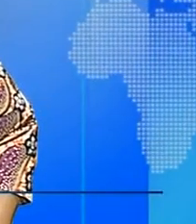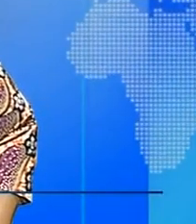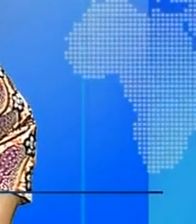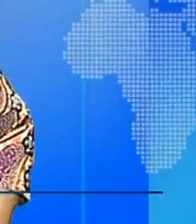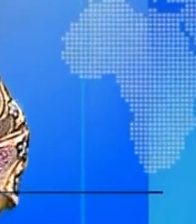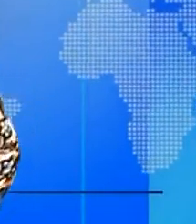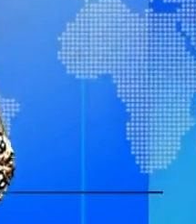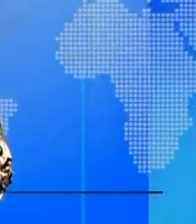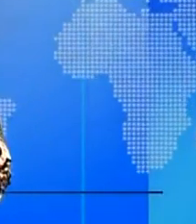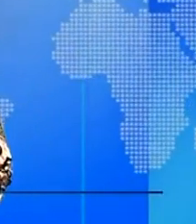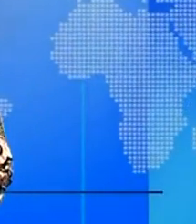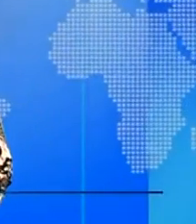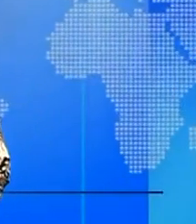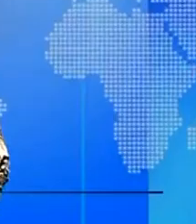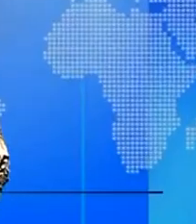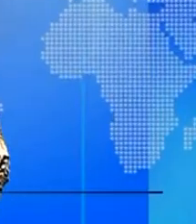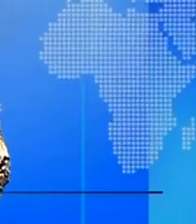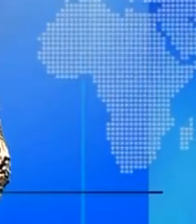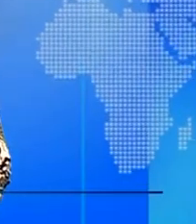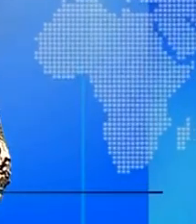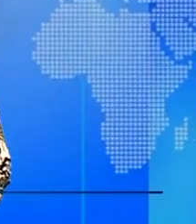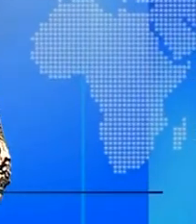général des Nations Unies dans les Grands Lacs,